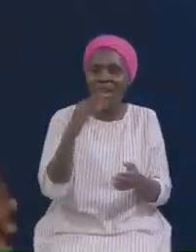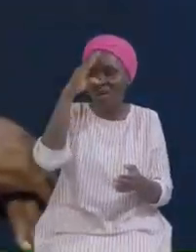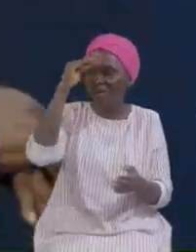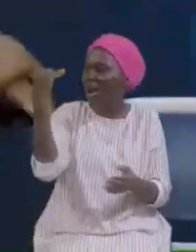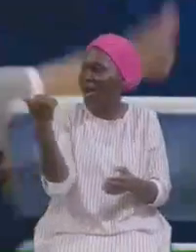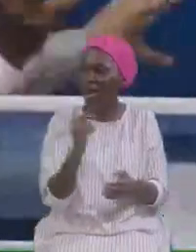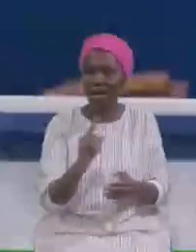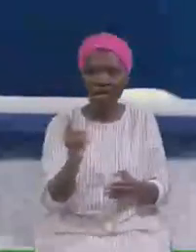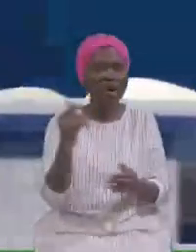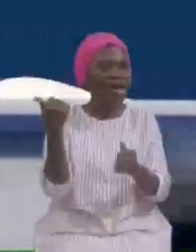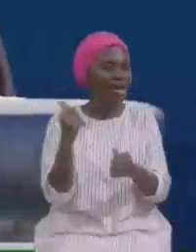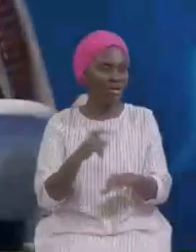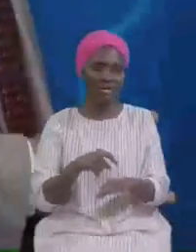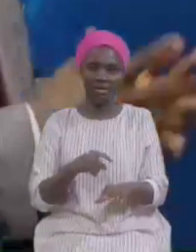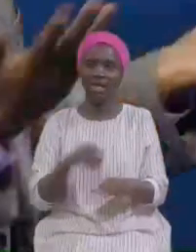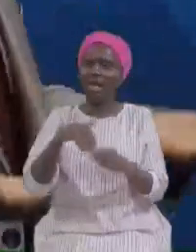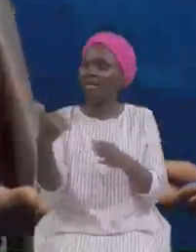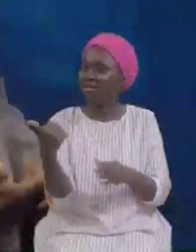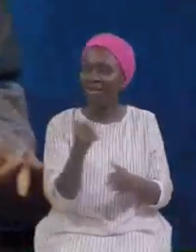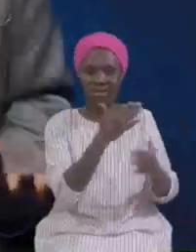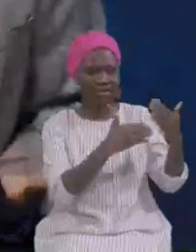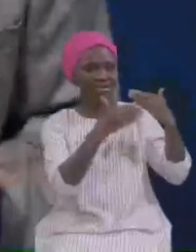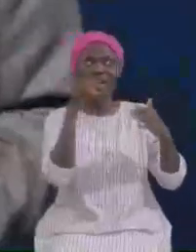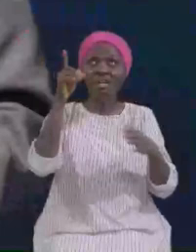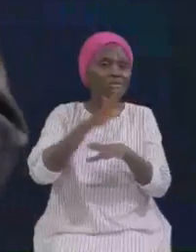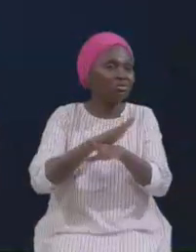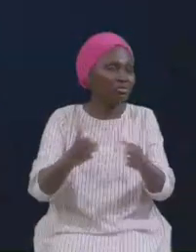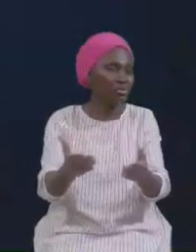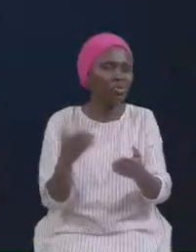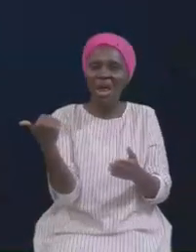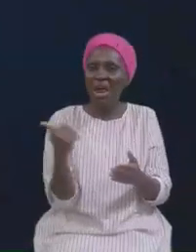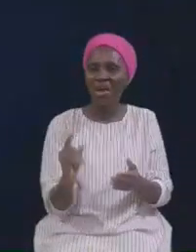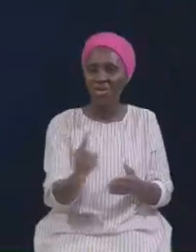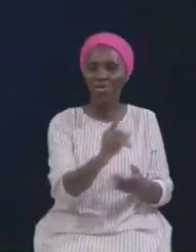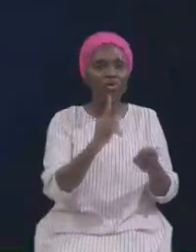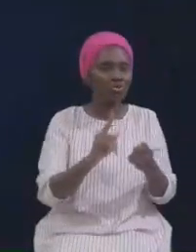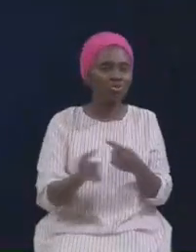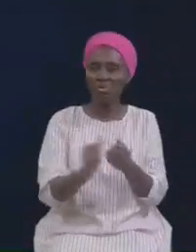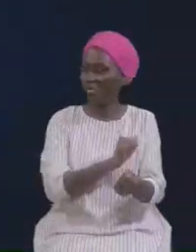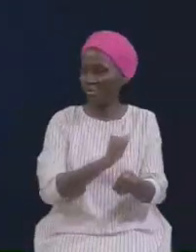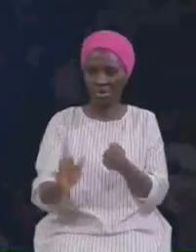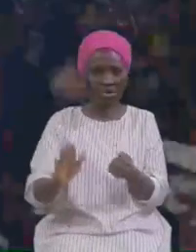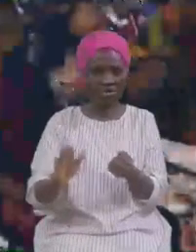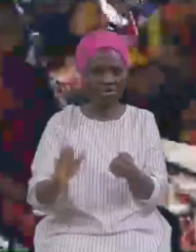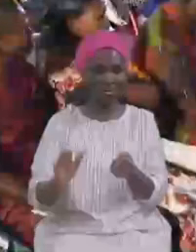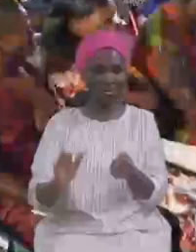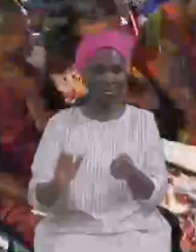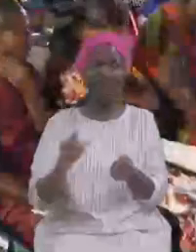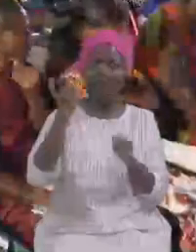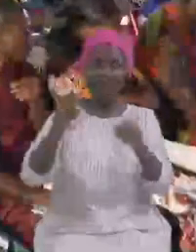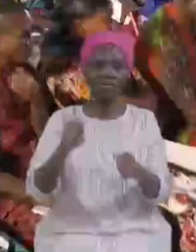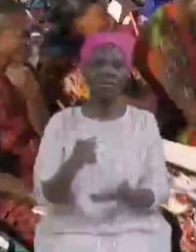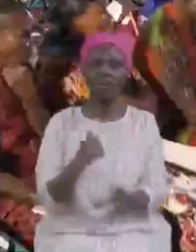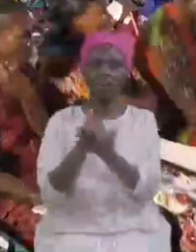périsse. À tout moment dans chaque génération, n'importe où, que personne périsse, il peut aider, il va